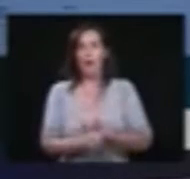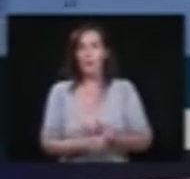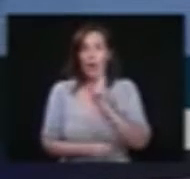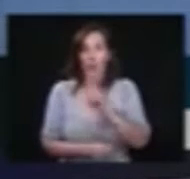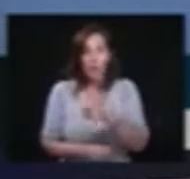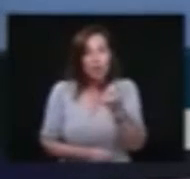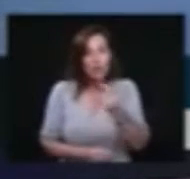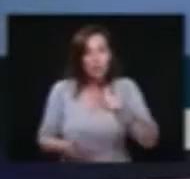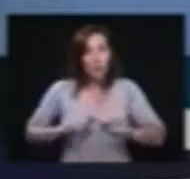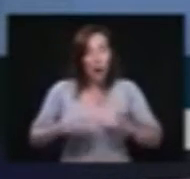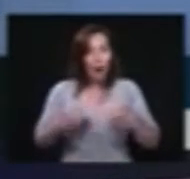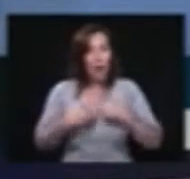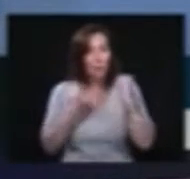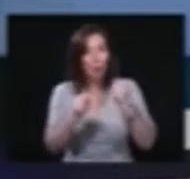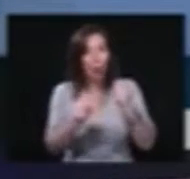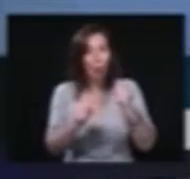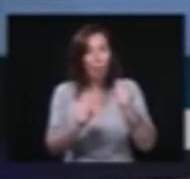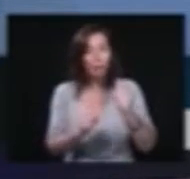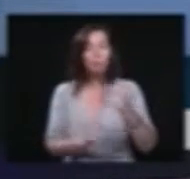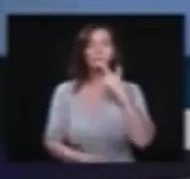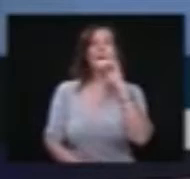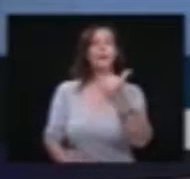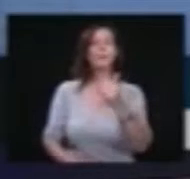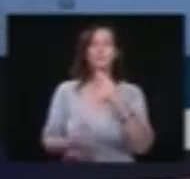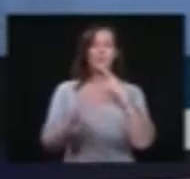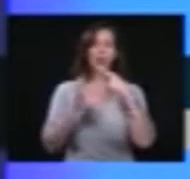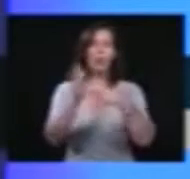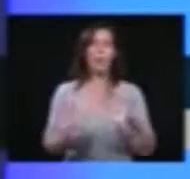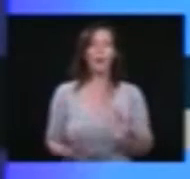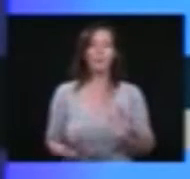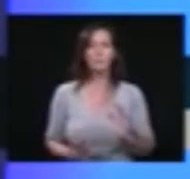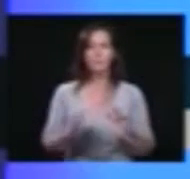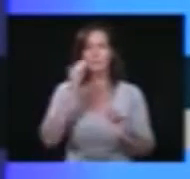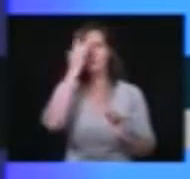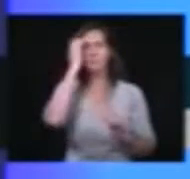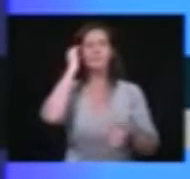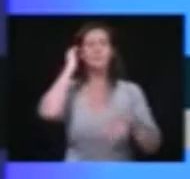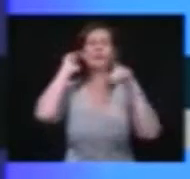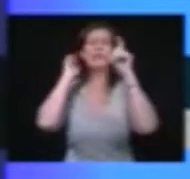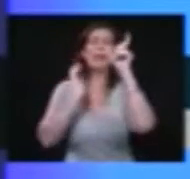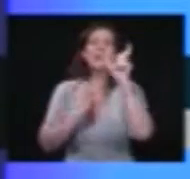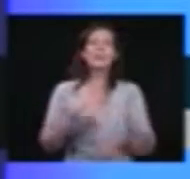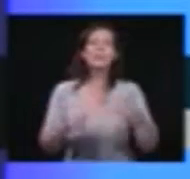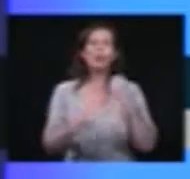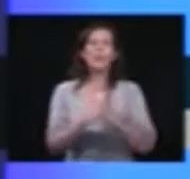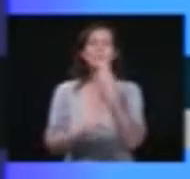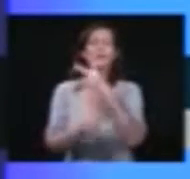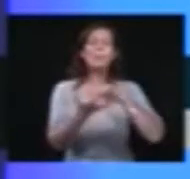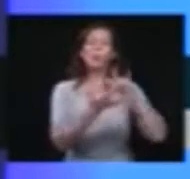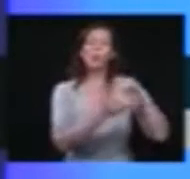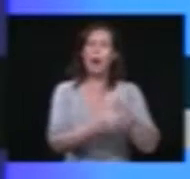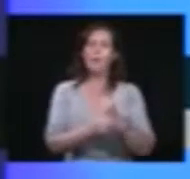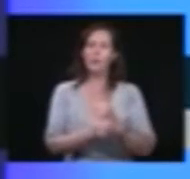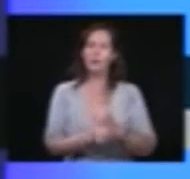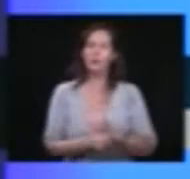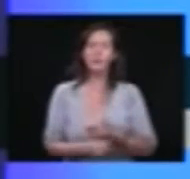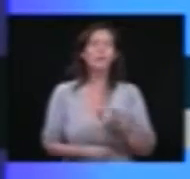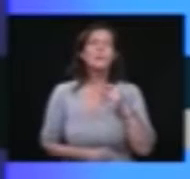יש כסף שמחכה להם בביטוח לאומי? כן, אני אתן דוגמה. אזרח שהיום עובד בשתי עבודות,